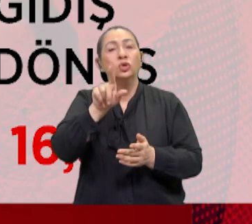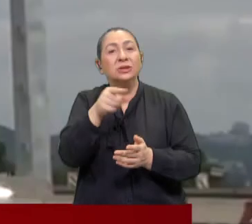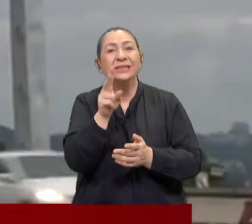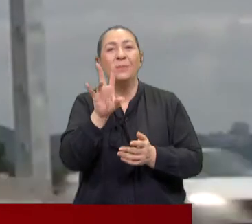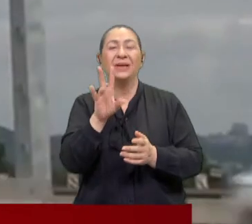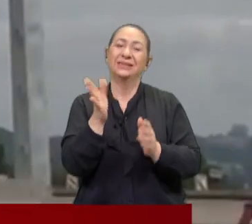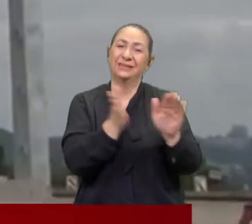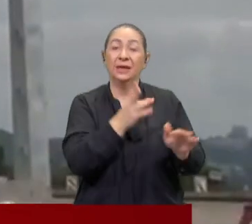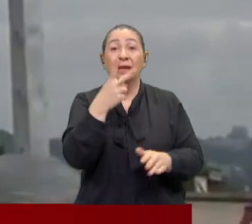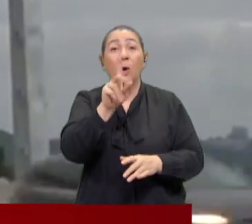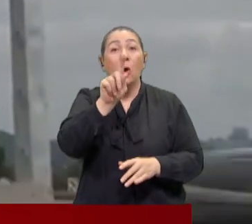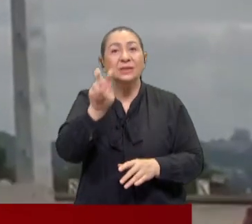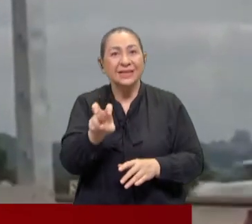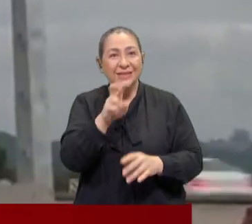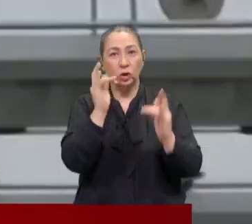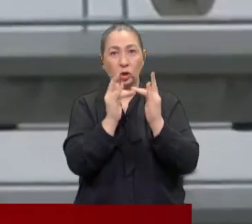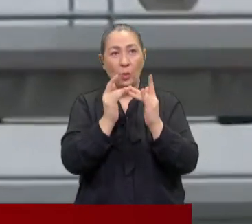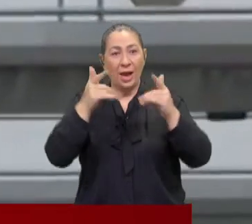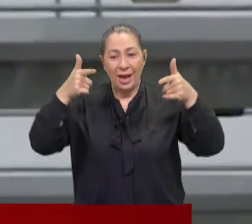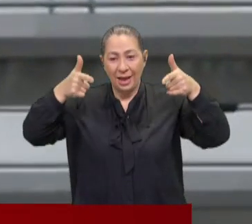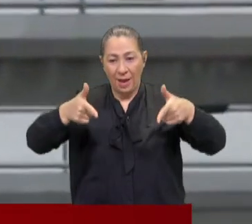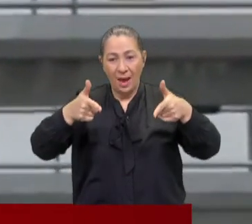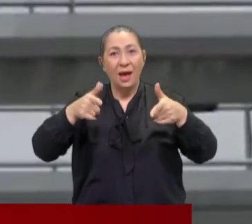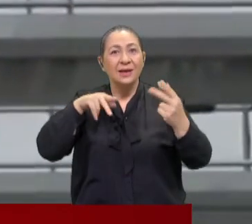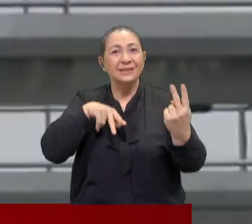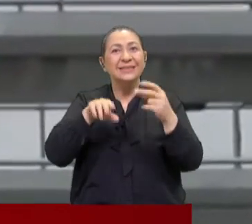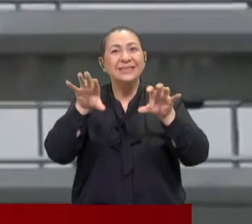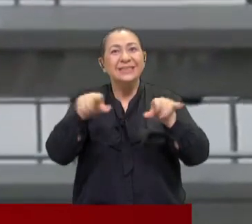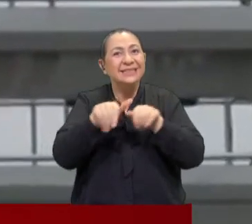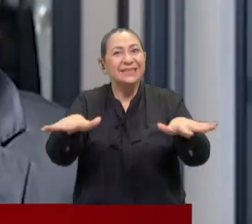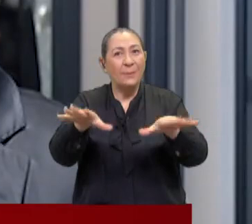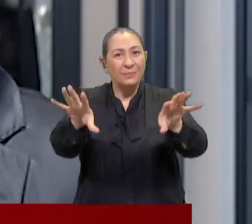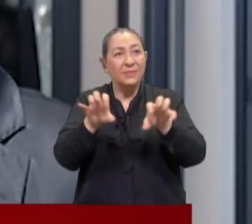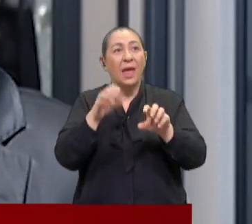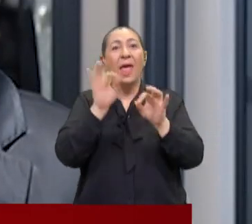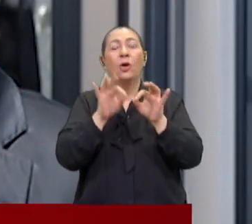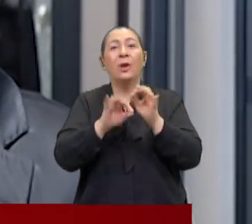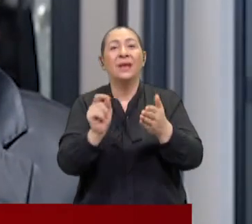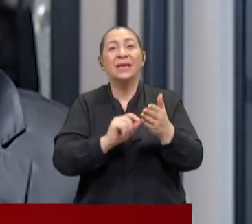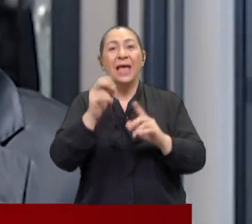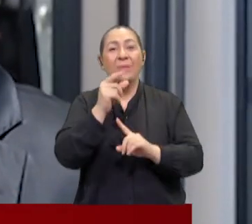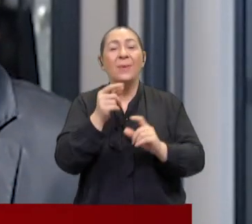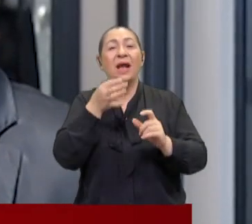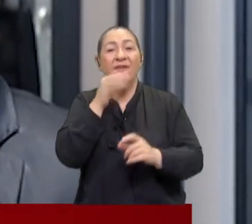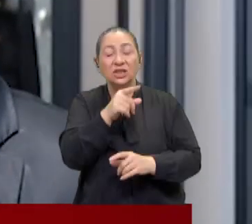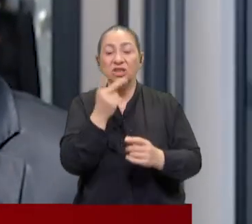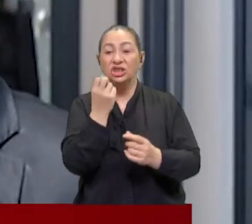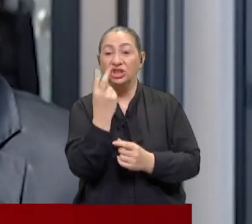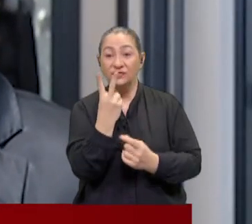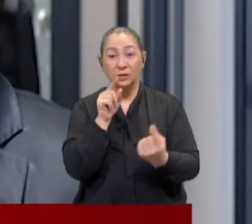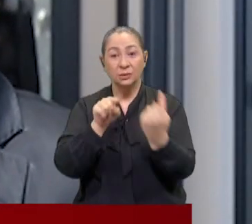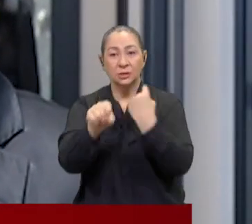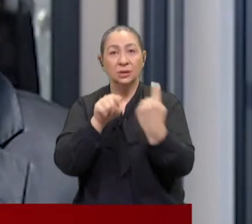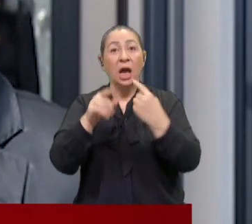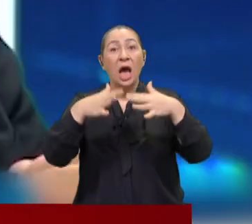yerine. 2018'de köprülere kameralı geçiş sistemleri kurulunca ekonomi yazarı İbrahim Kahveci çift yönlü